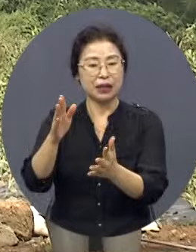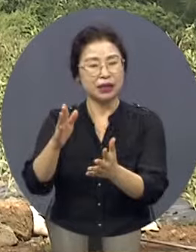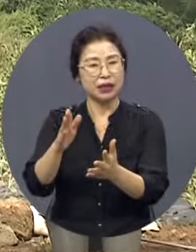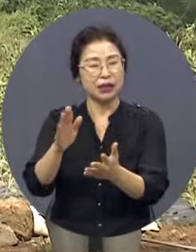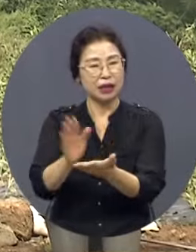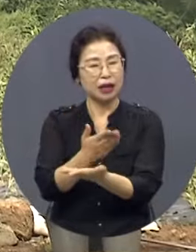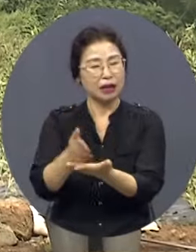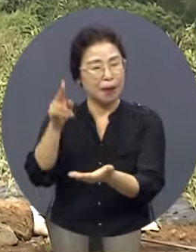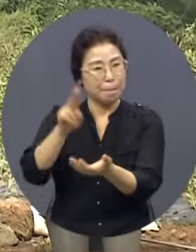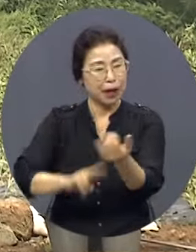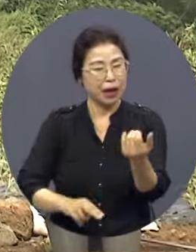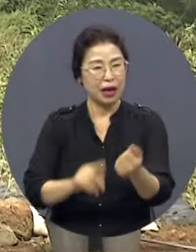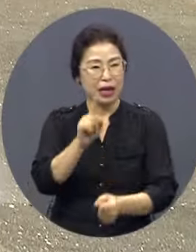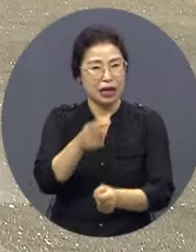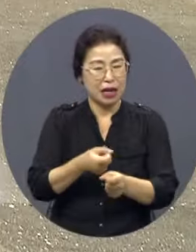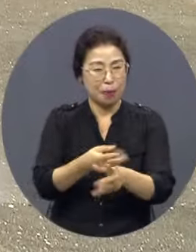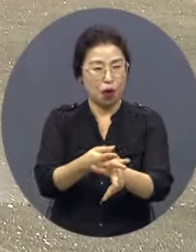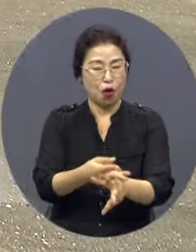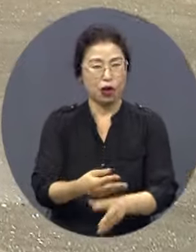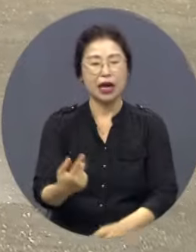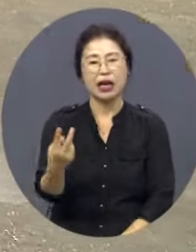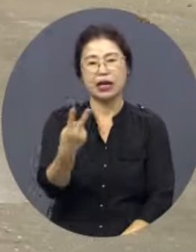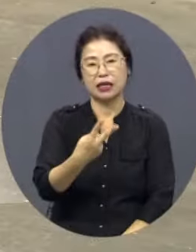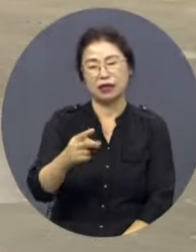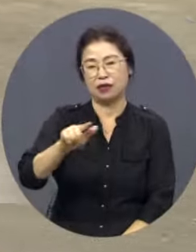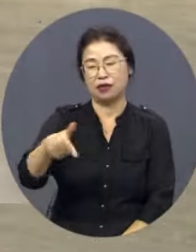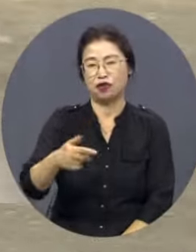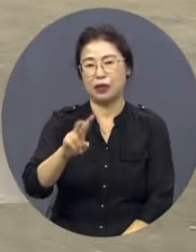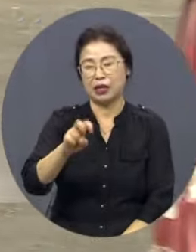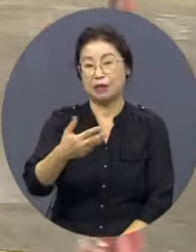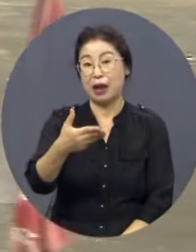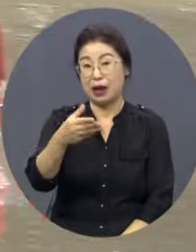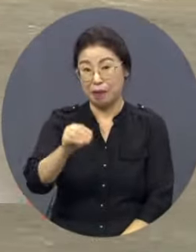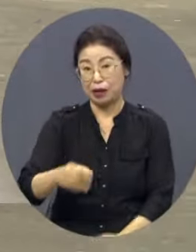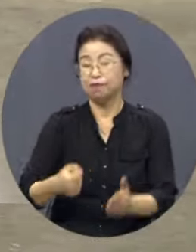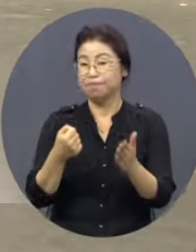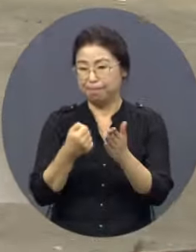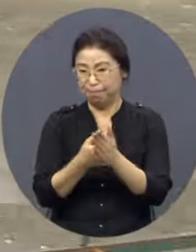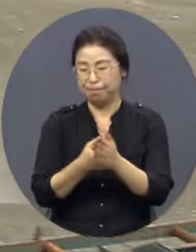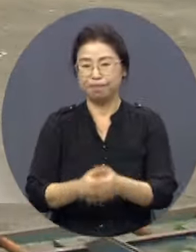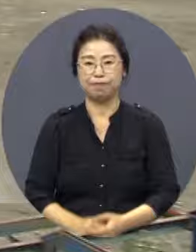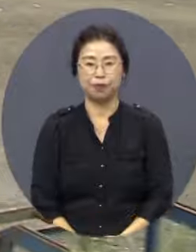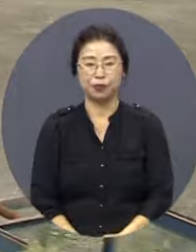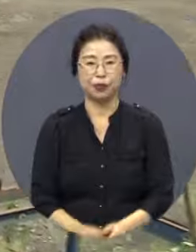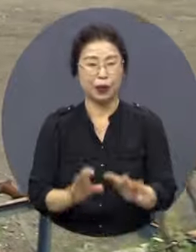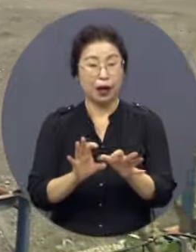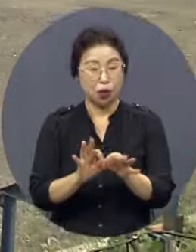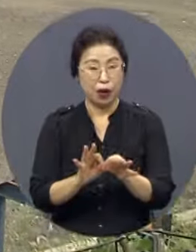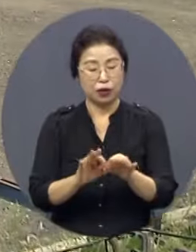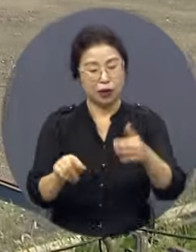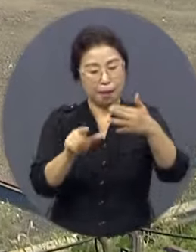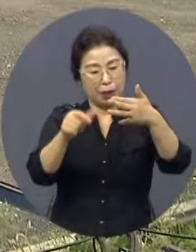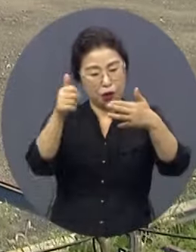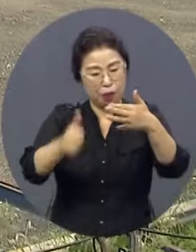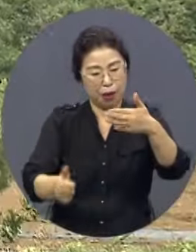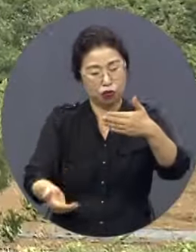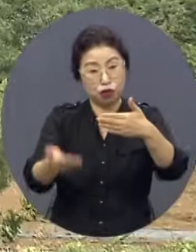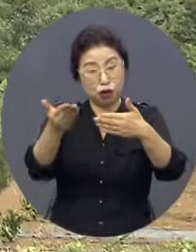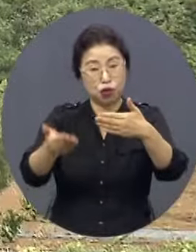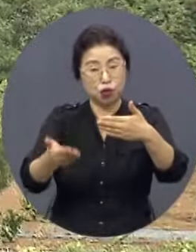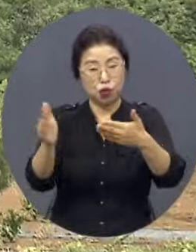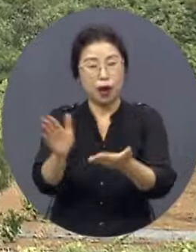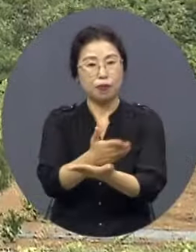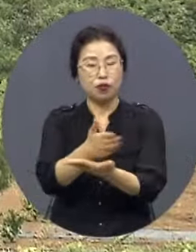분양가는 3.3제곱미터에 평균 2,628만 원으로 결정됐고, 이르면 8월 말이나 9월